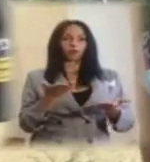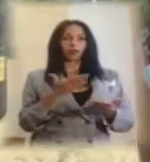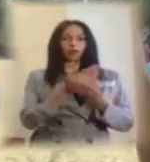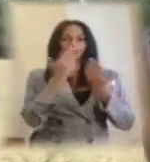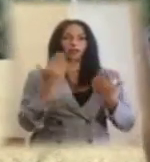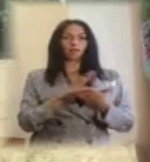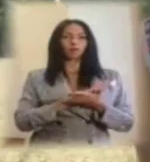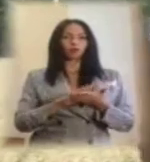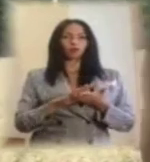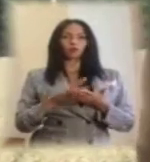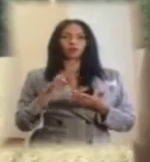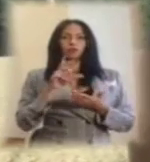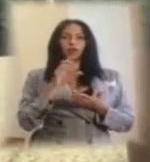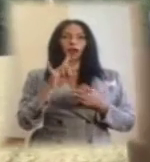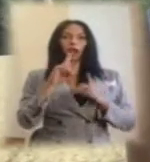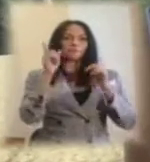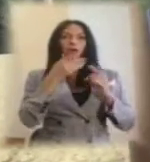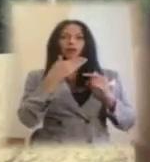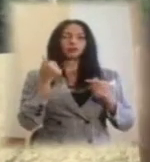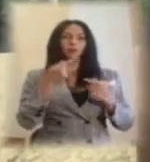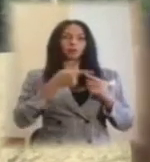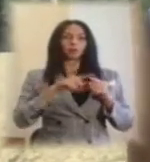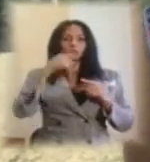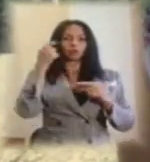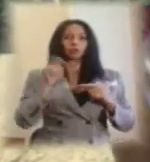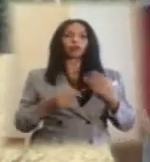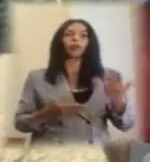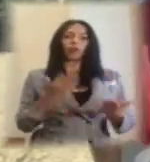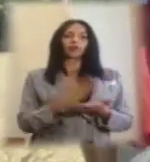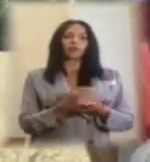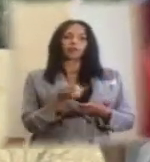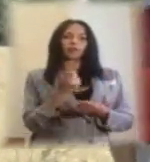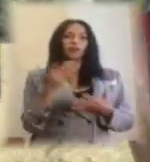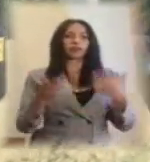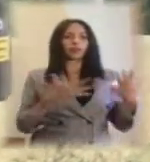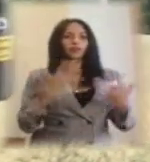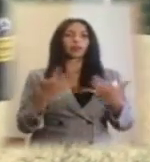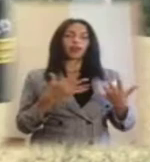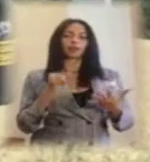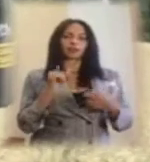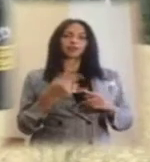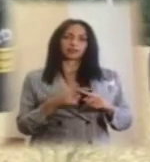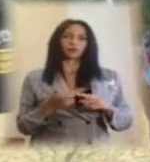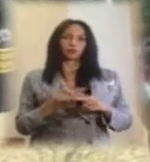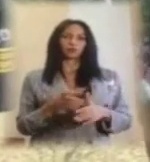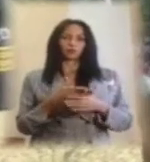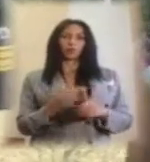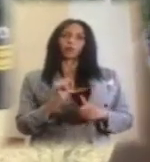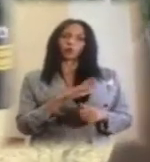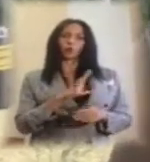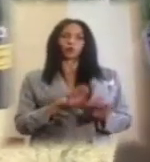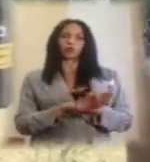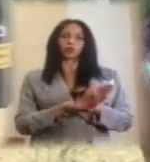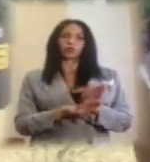хмар немає. Тобто, відповідно, спекотно, але все ж є маленький вітерець і це дуже допомагає. Могло бути гірше. Але